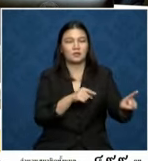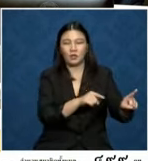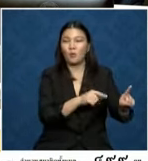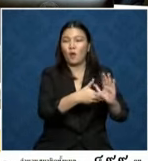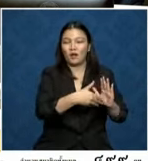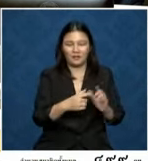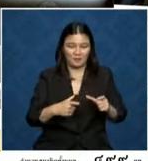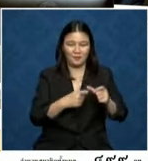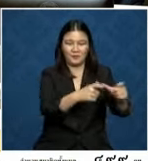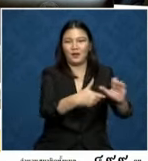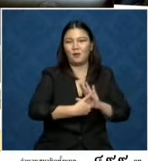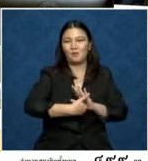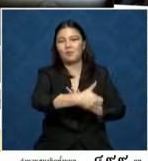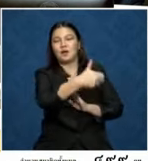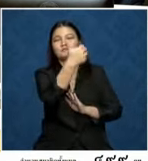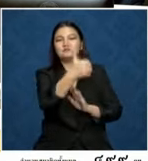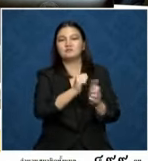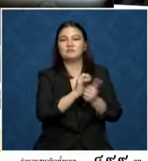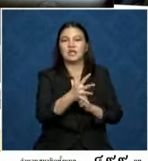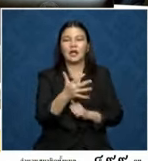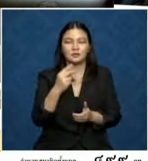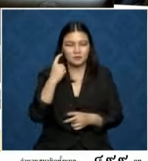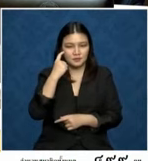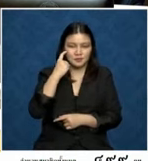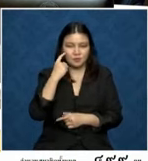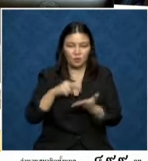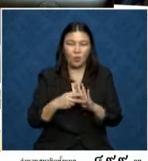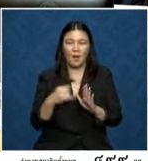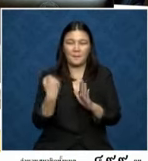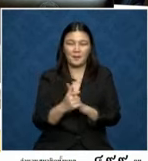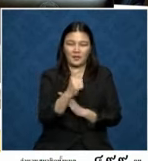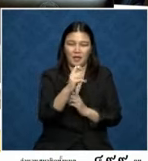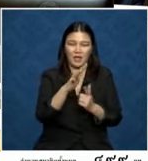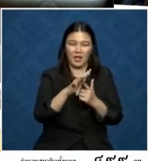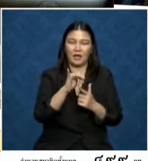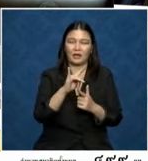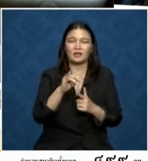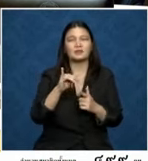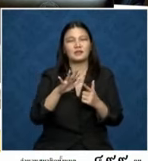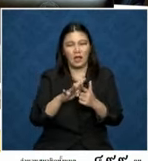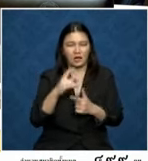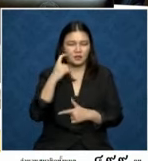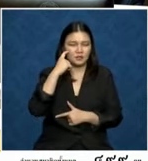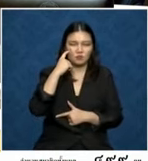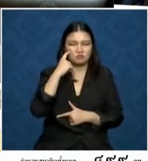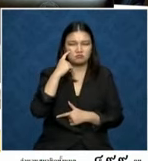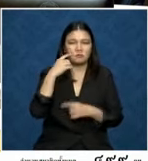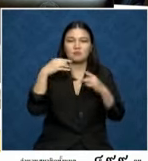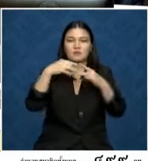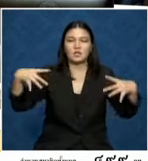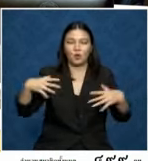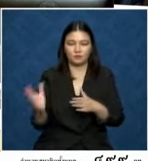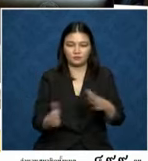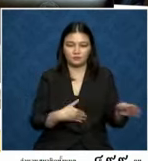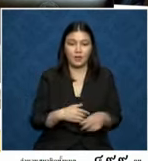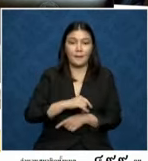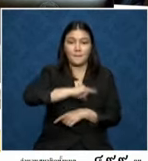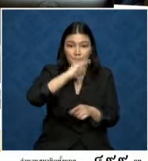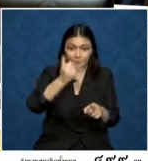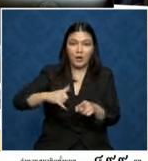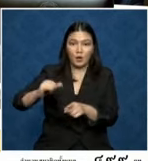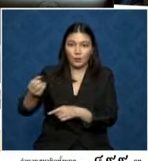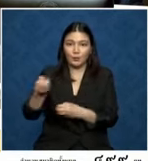หากบุคคลกลุ่มนี้ต้องได้รับโทษทางอาญาอาจก่อให้เกิดความไม่เป็นธรรม และจากที่มีข้อกังวลจากหลายๆฝ่ายนะครับว่า